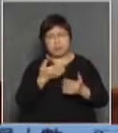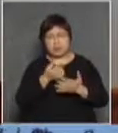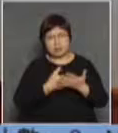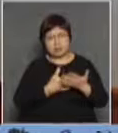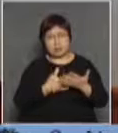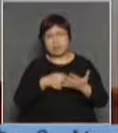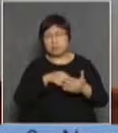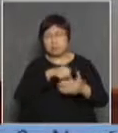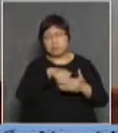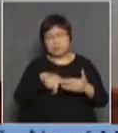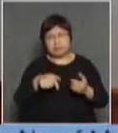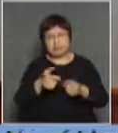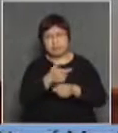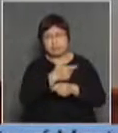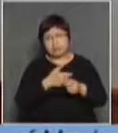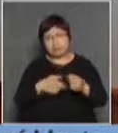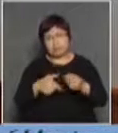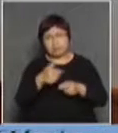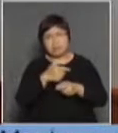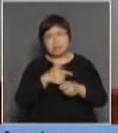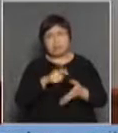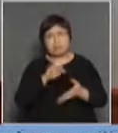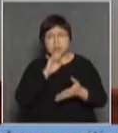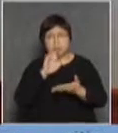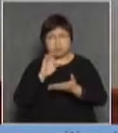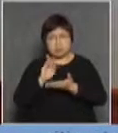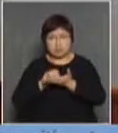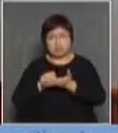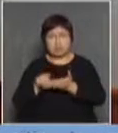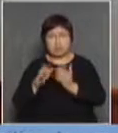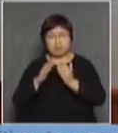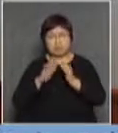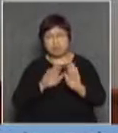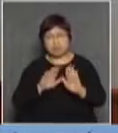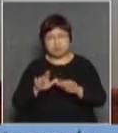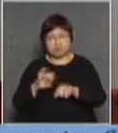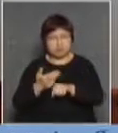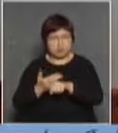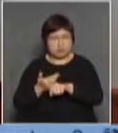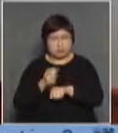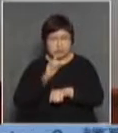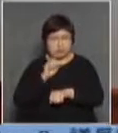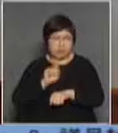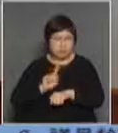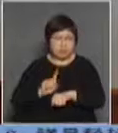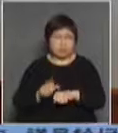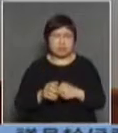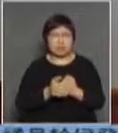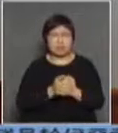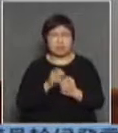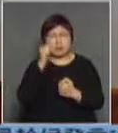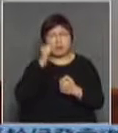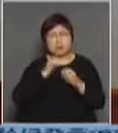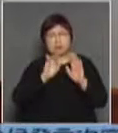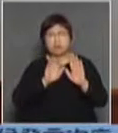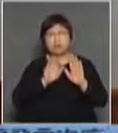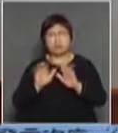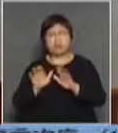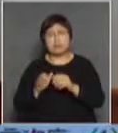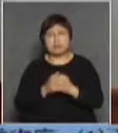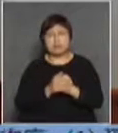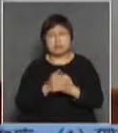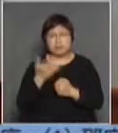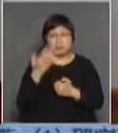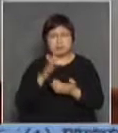運，這樣怎樣說得上確保院舍服務質素呢？安老服務去年